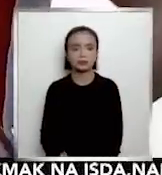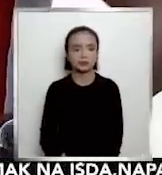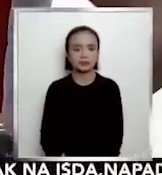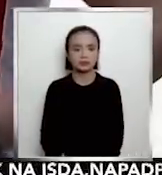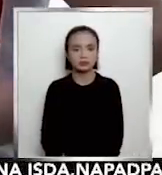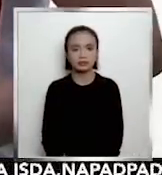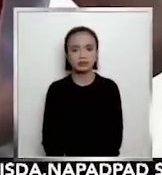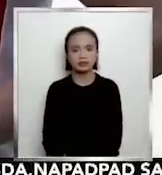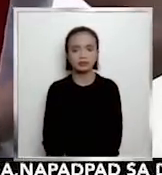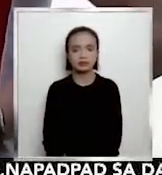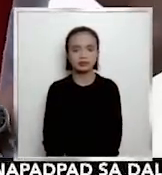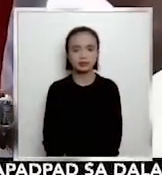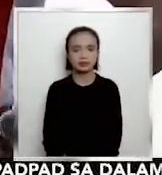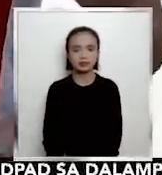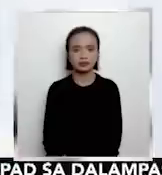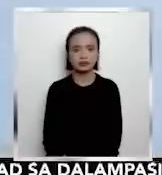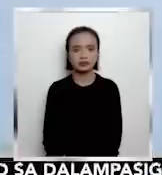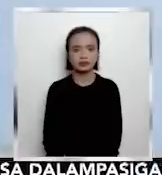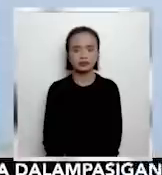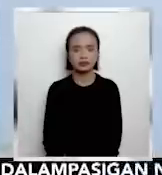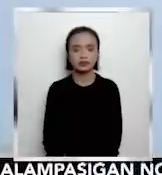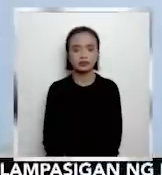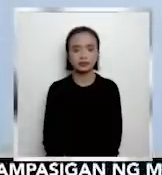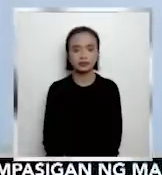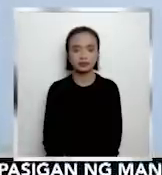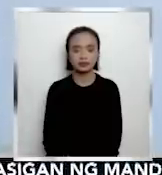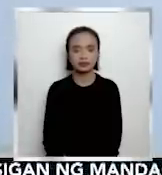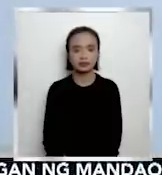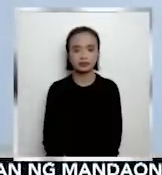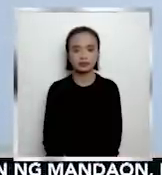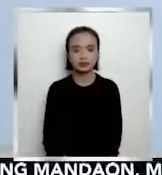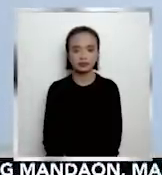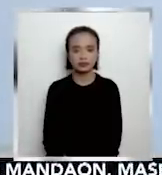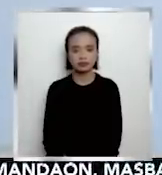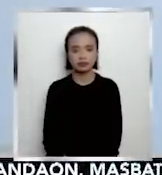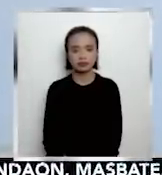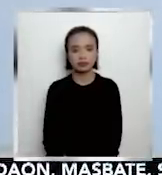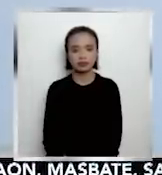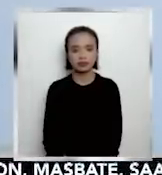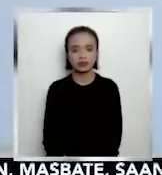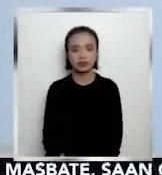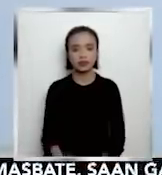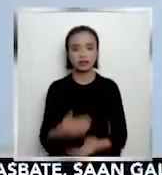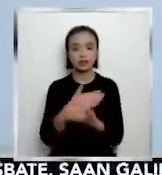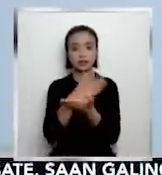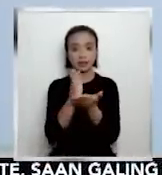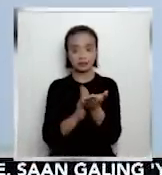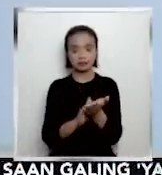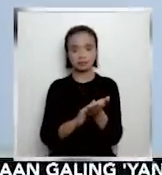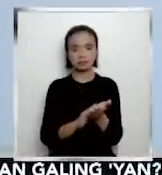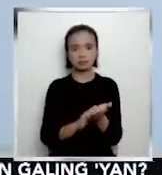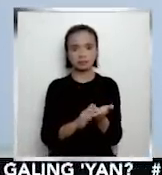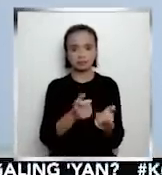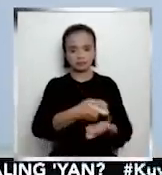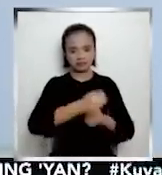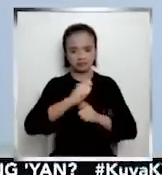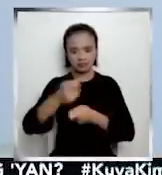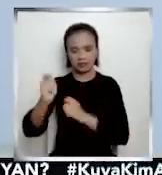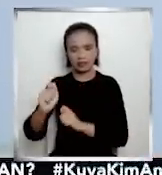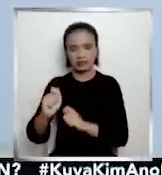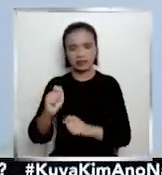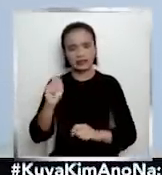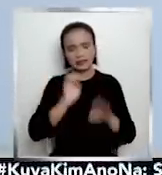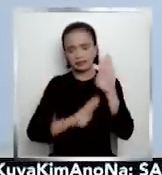Morong nakatutok 24 oras. Iniinda na ng ilang mangingisda ang kawalan ng huli dahil sa pagkuha